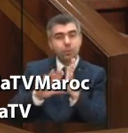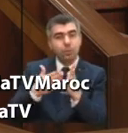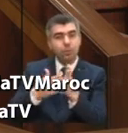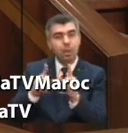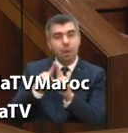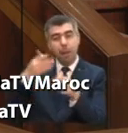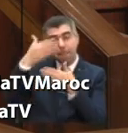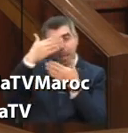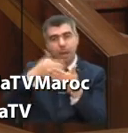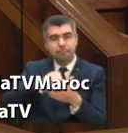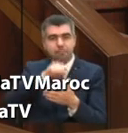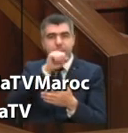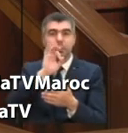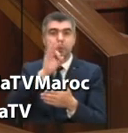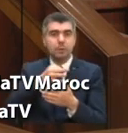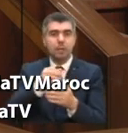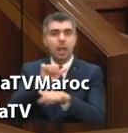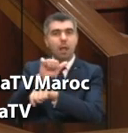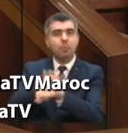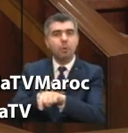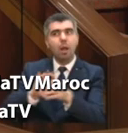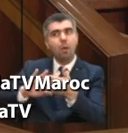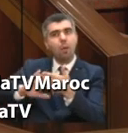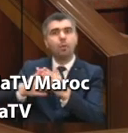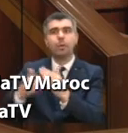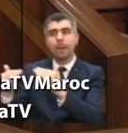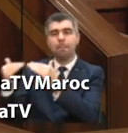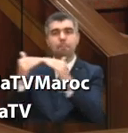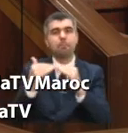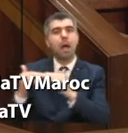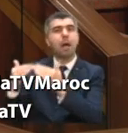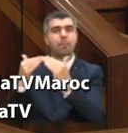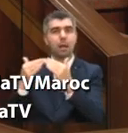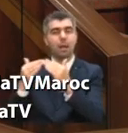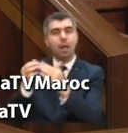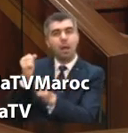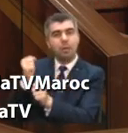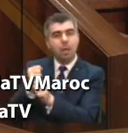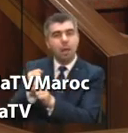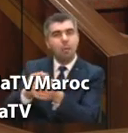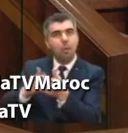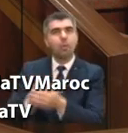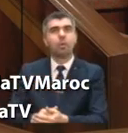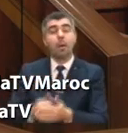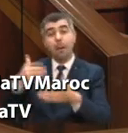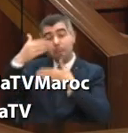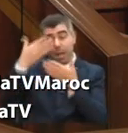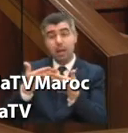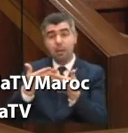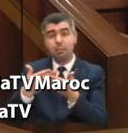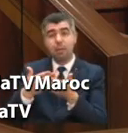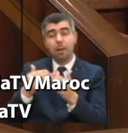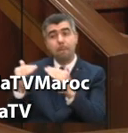بغيناه، مغرب تيضمن الحماية الاجتماعية العاملين والعاملات والأجيرين والأجيرات اللي كاينين فيه والمواطنين ديالو، مغرب تيضمن